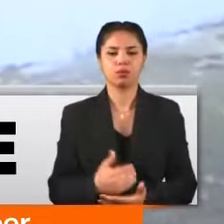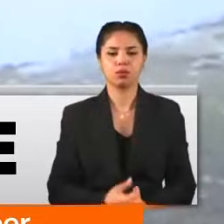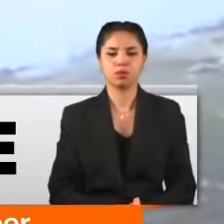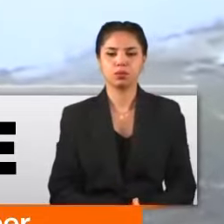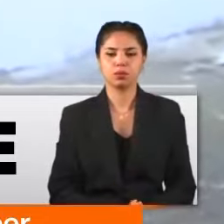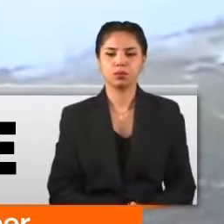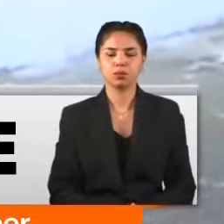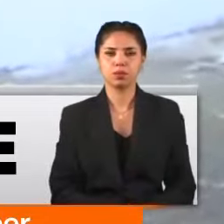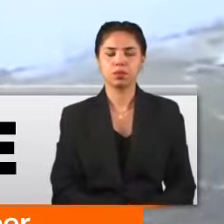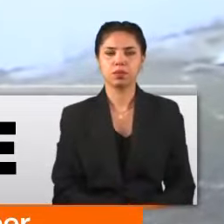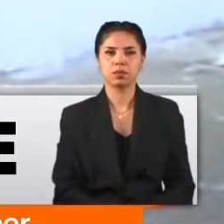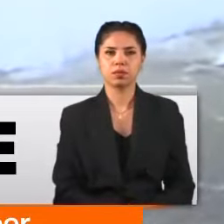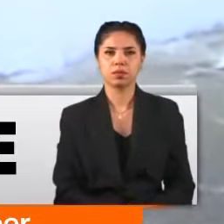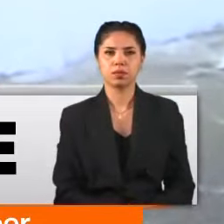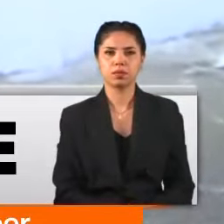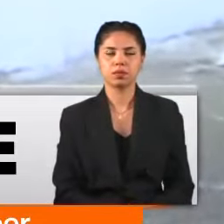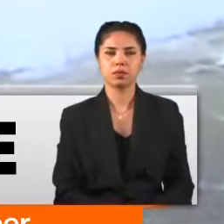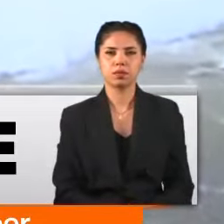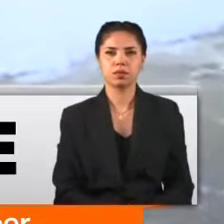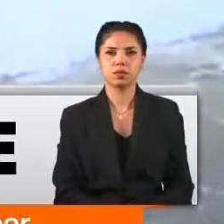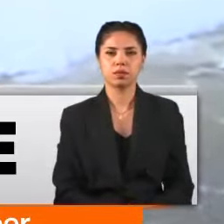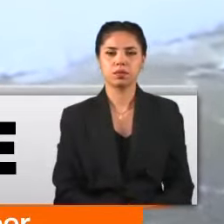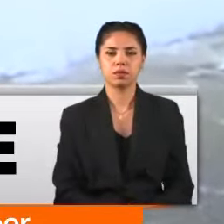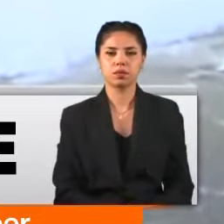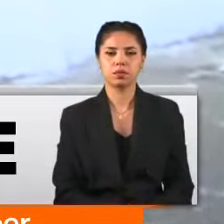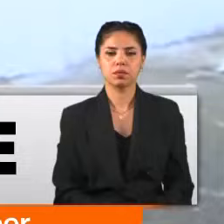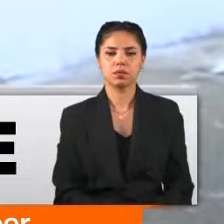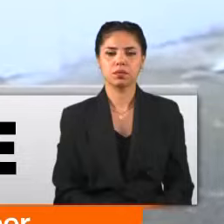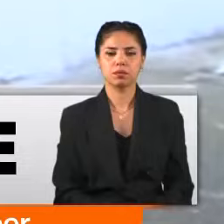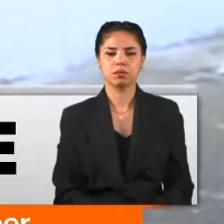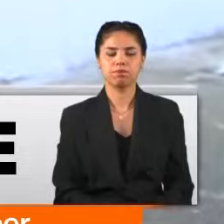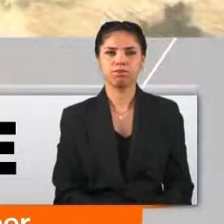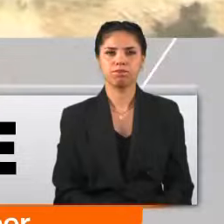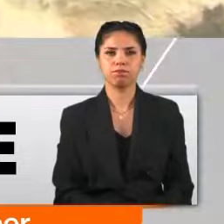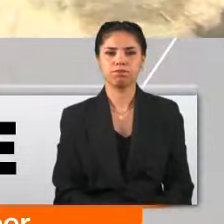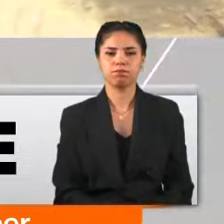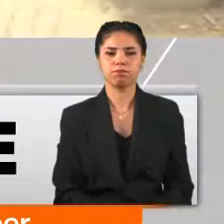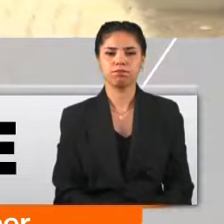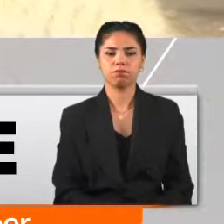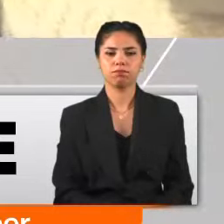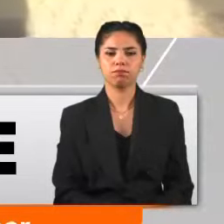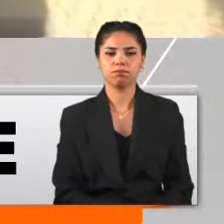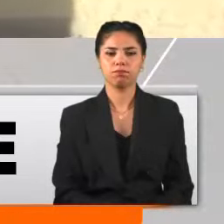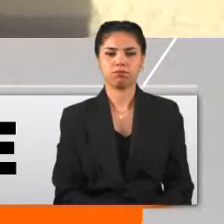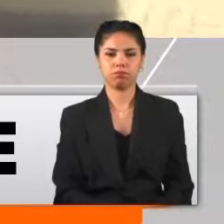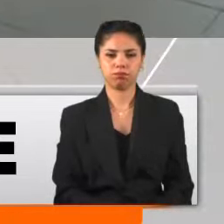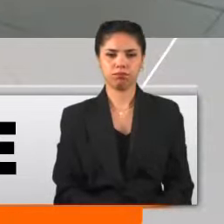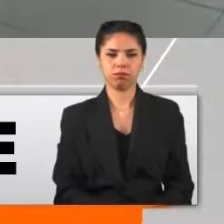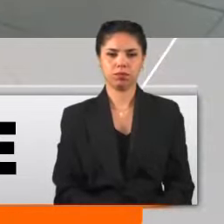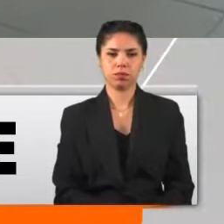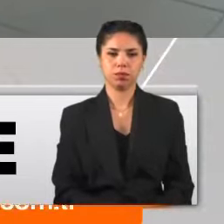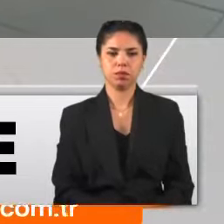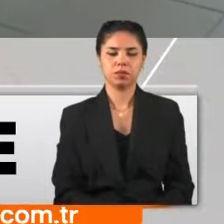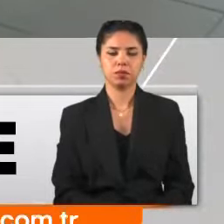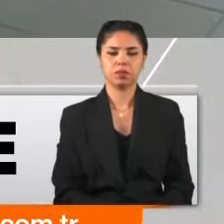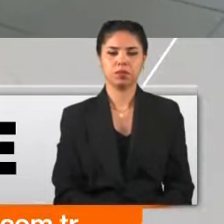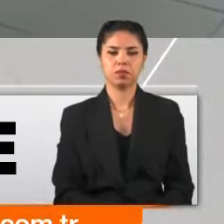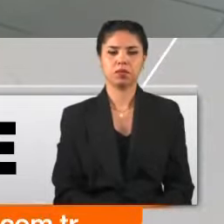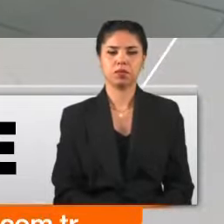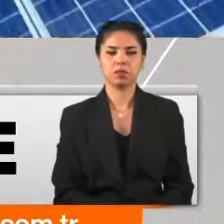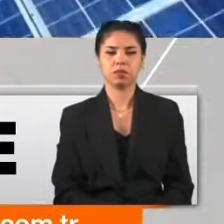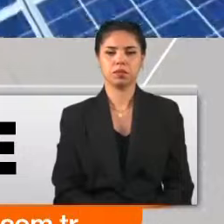buraya geliyor. Ama içeriye bakıyorlar, haciz edecek mal kalmamış, hepsini boşaltmışlar. Dolandırıcılık ve suç işlemek